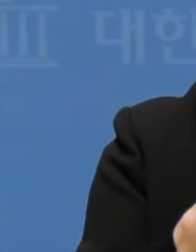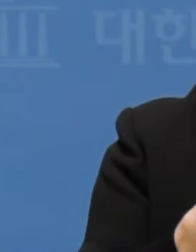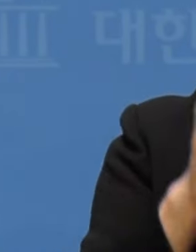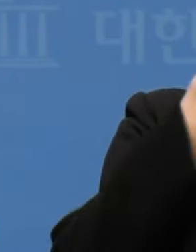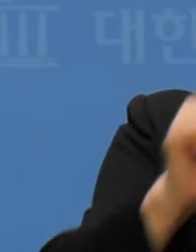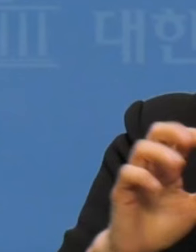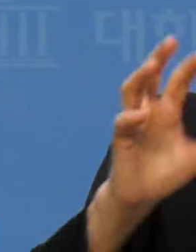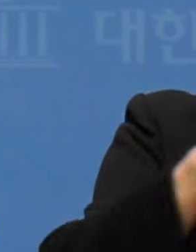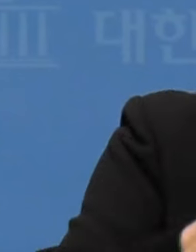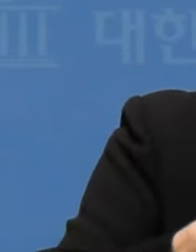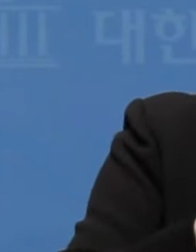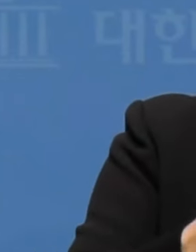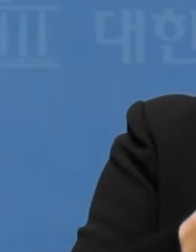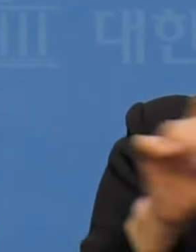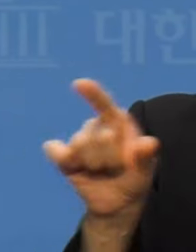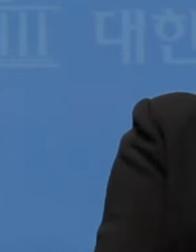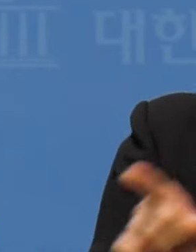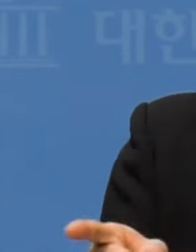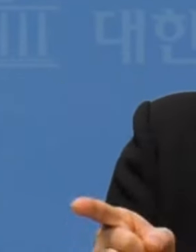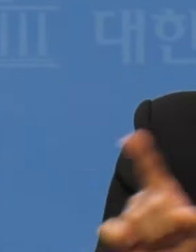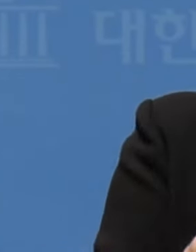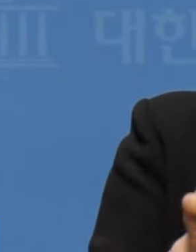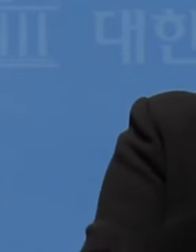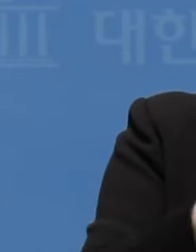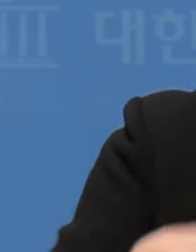우방국들과 신뢰 관계를 구축해야 합니다.